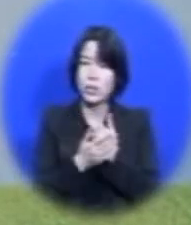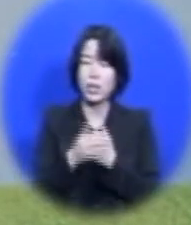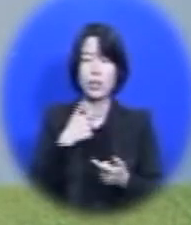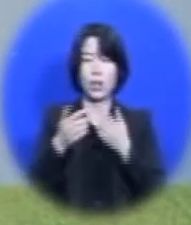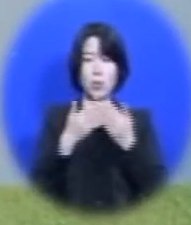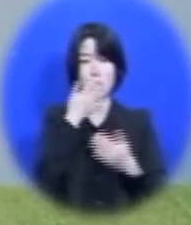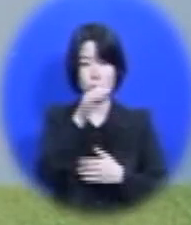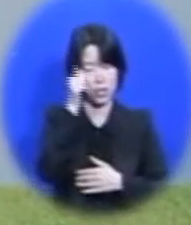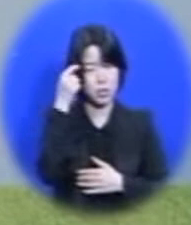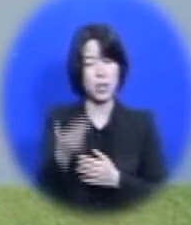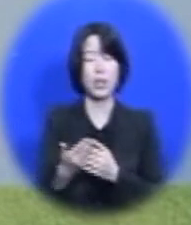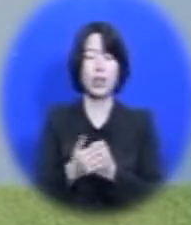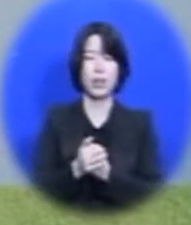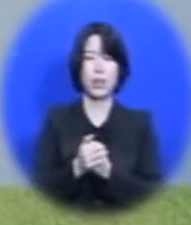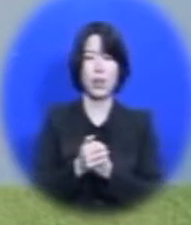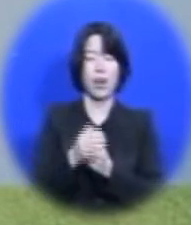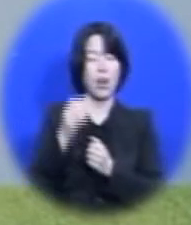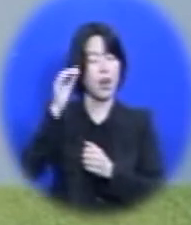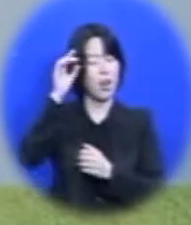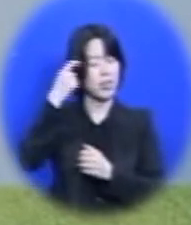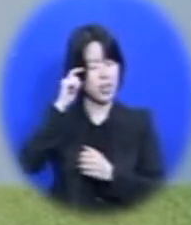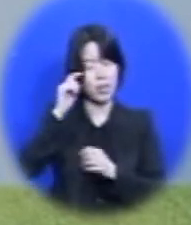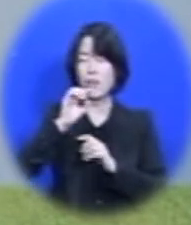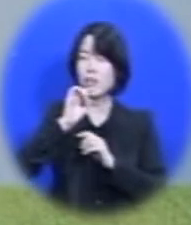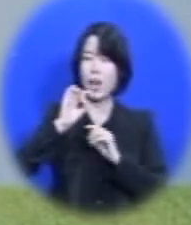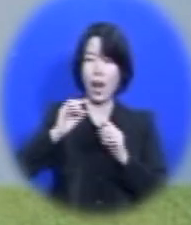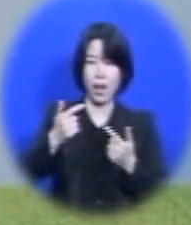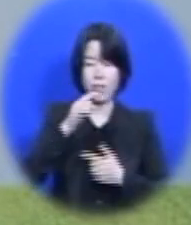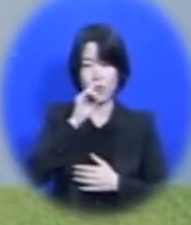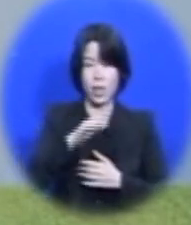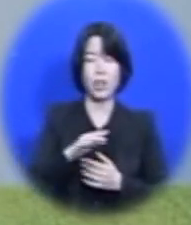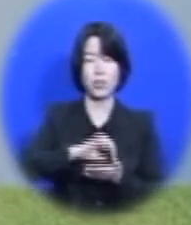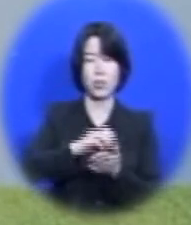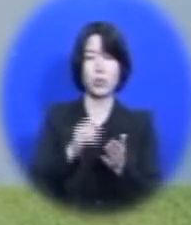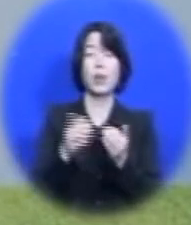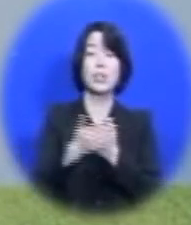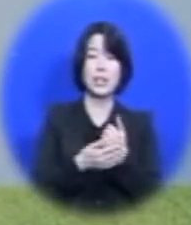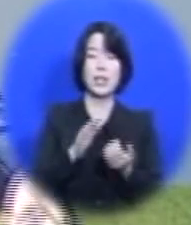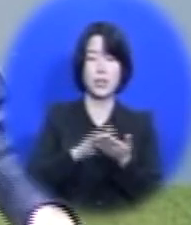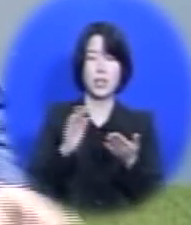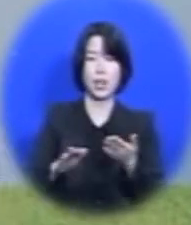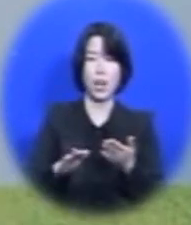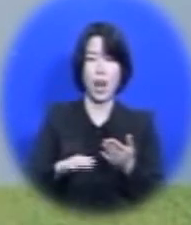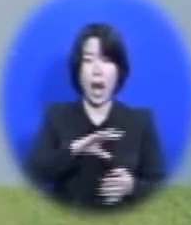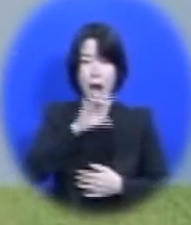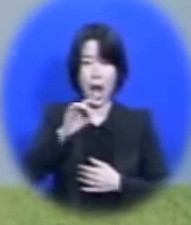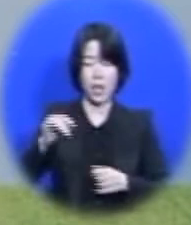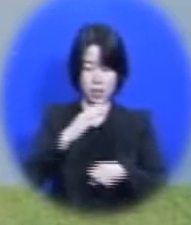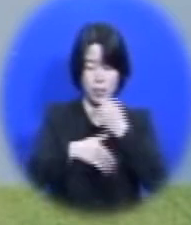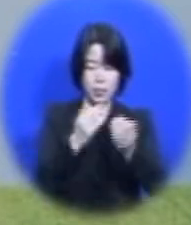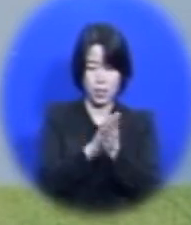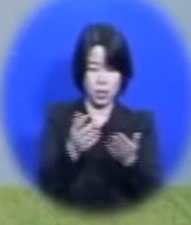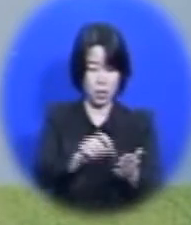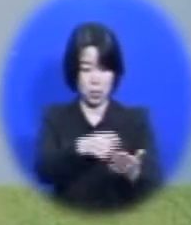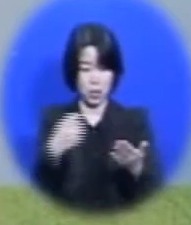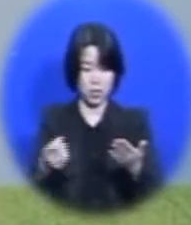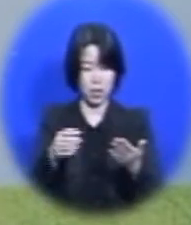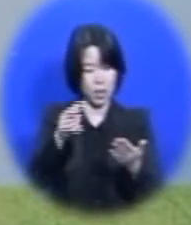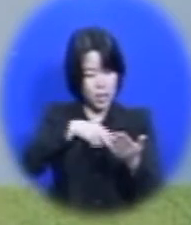경험하겠습니까? 상상이 안 될 정도의 은혜가 아니겠습니까? 여러분 이따금 성경책을 펼쳐서